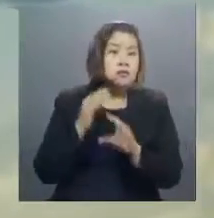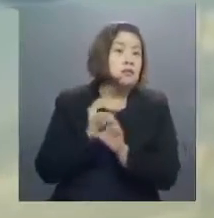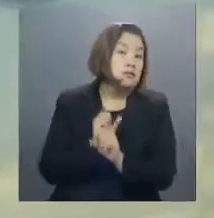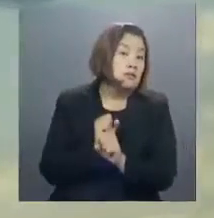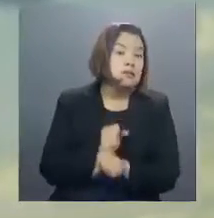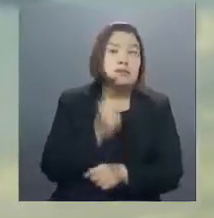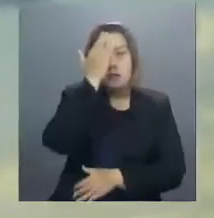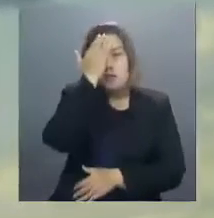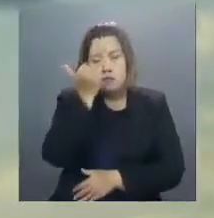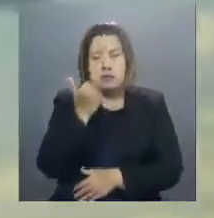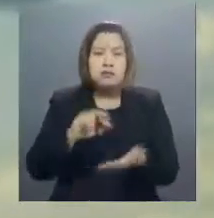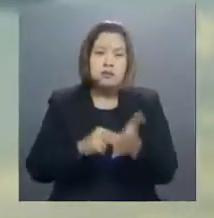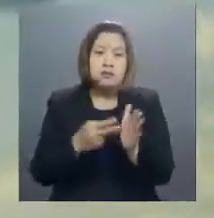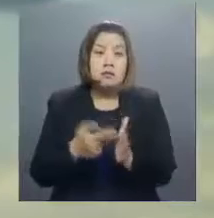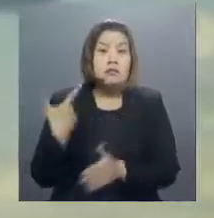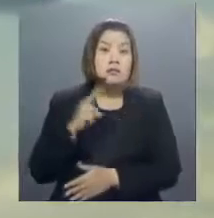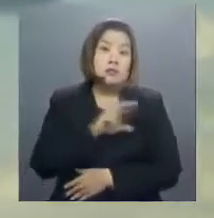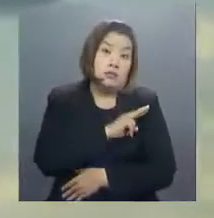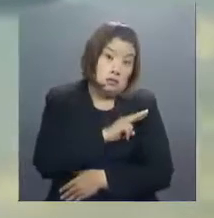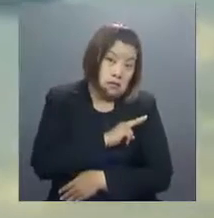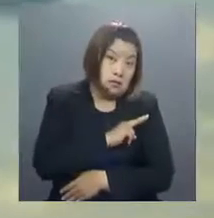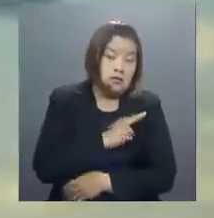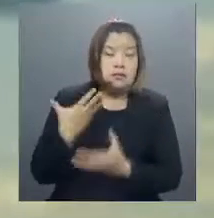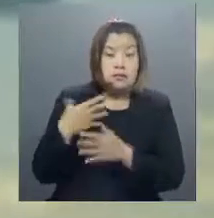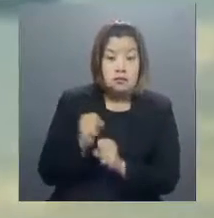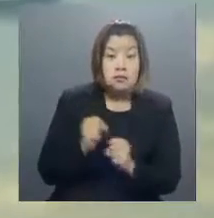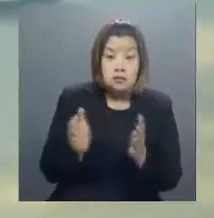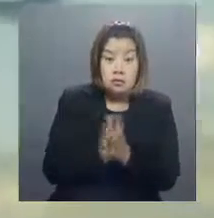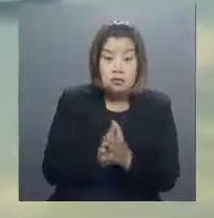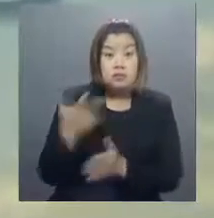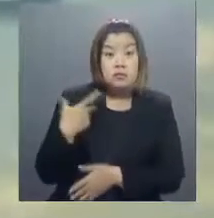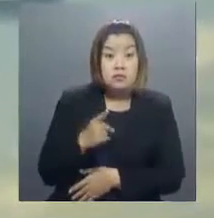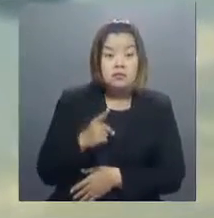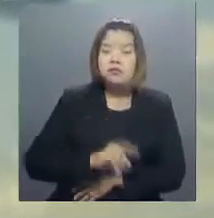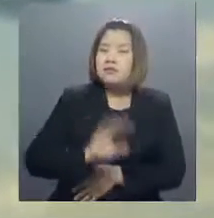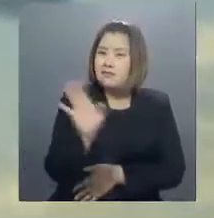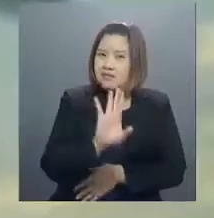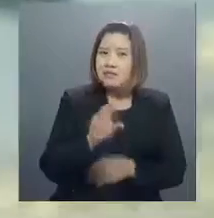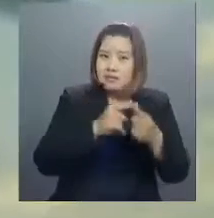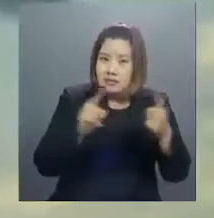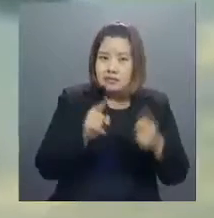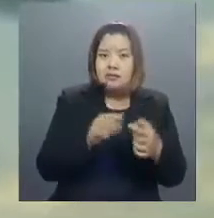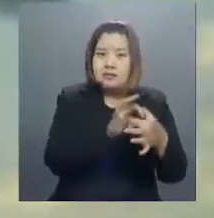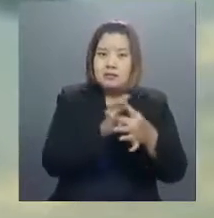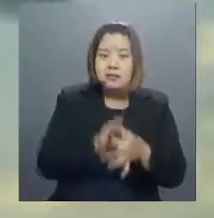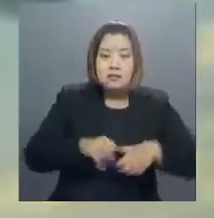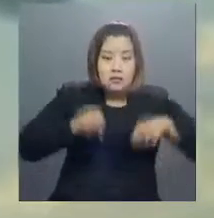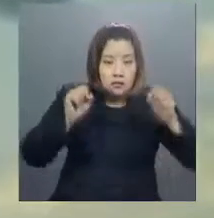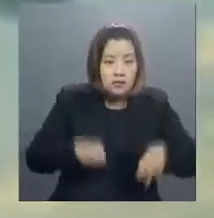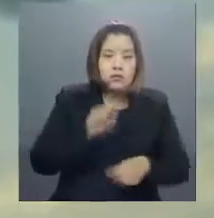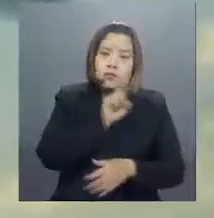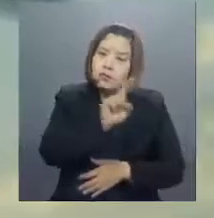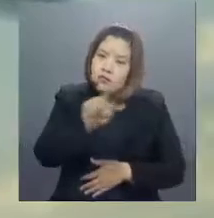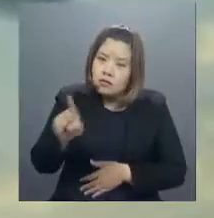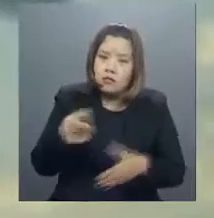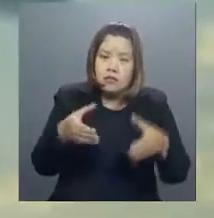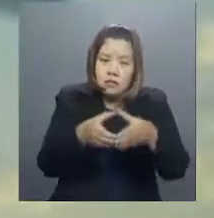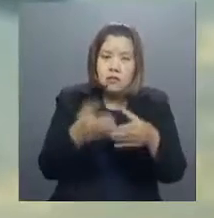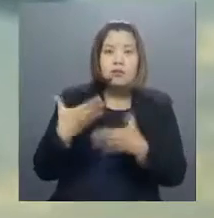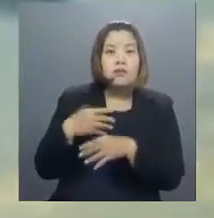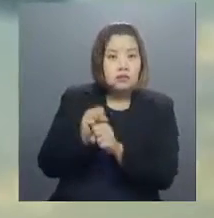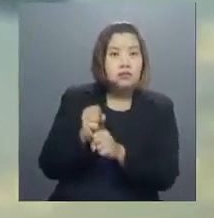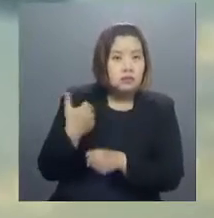ของตัวเองหรือว่าพรรคประชาธิปัตย์แต่ว่าเป็นการไตร่ตรองอย่างรอบคอบผ่านการรับฟังความเห็นที่หลากหลายของพรรคโดยคำนึงถึง